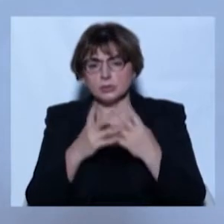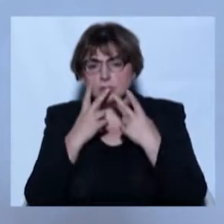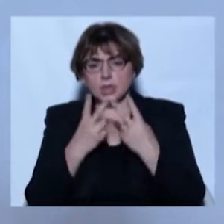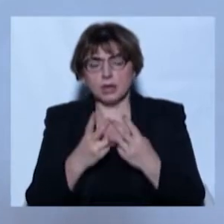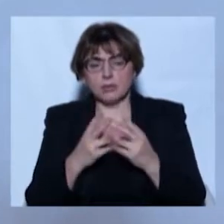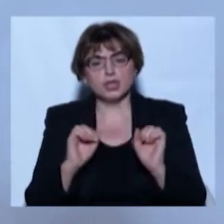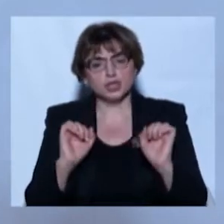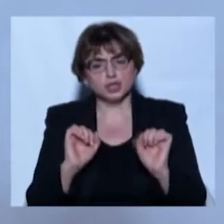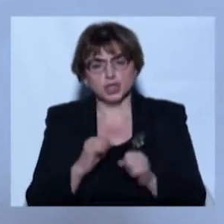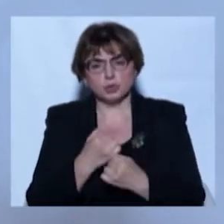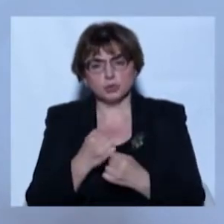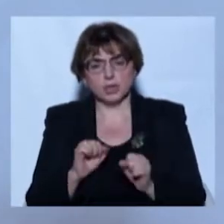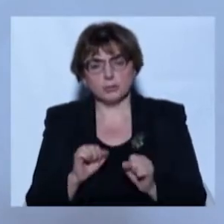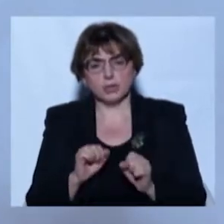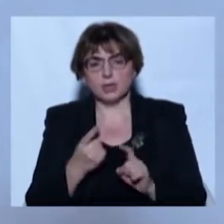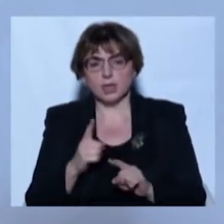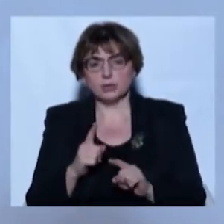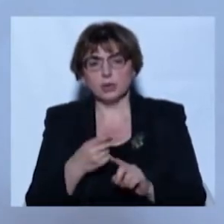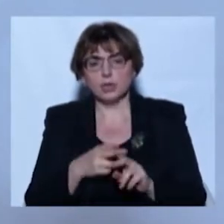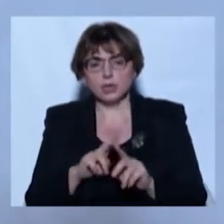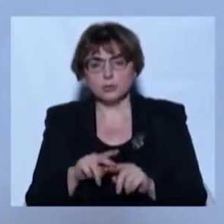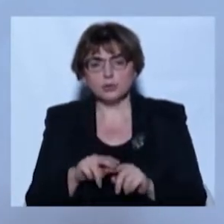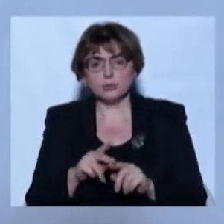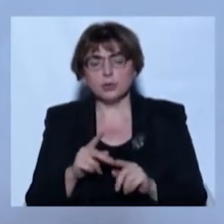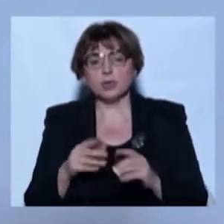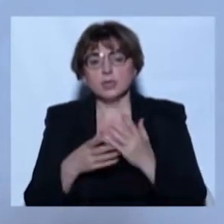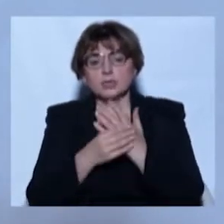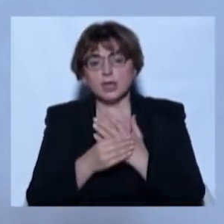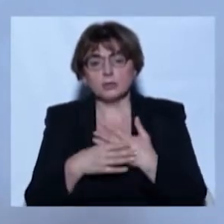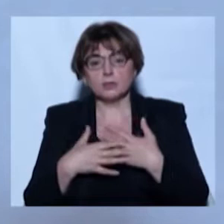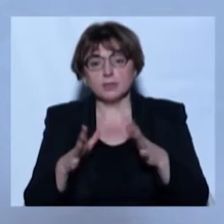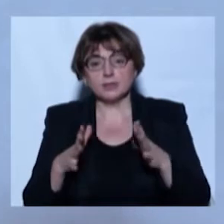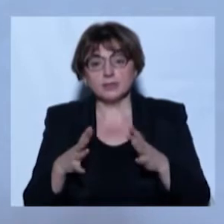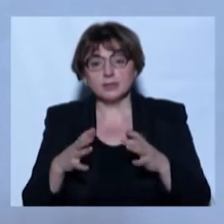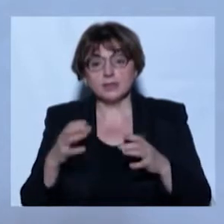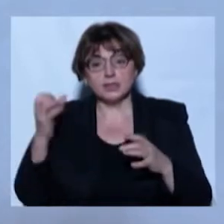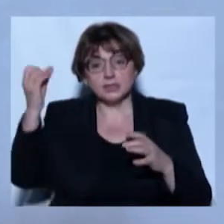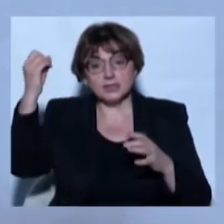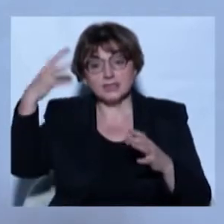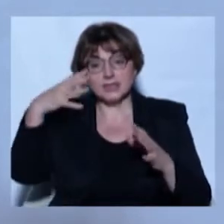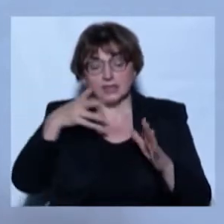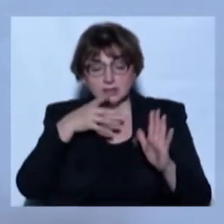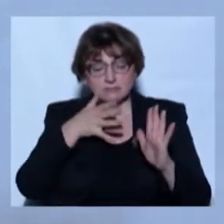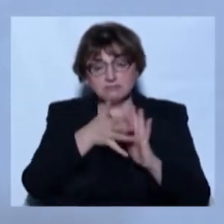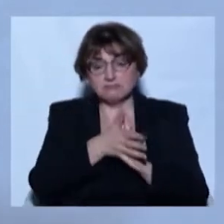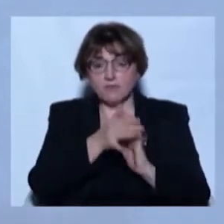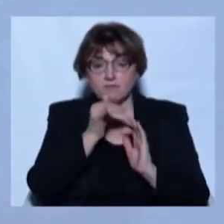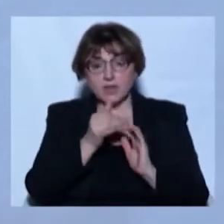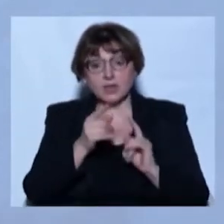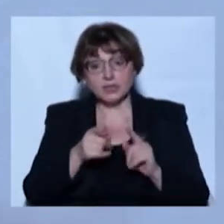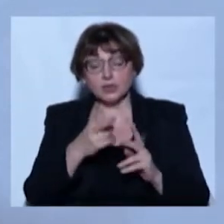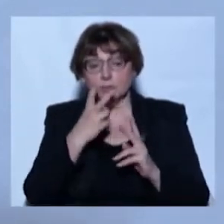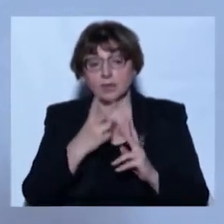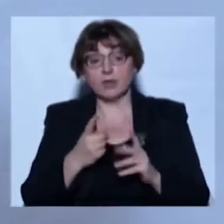დანახვა შეუძლებელია, რადგან სხეულების უმეტესობა სინათლეს ვერ აშუქებს. Და ისინი რომ